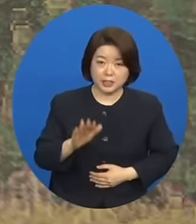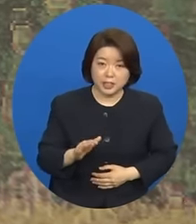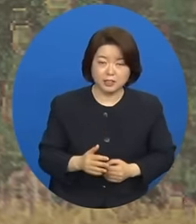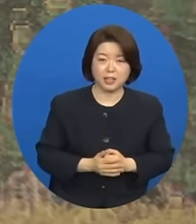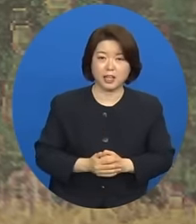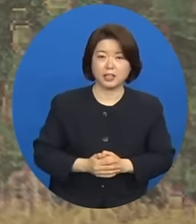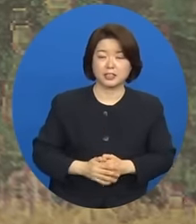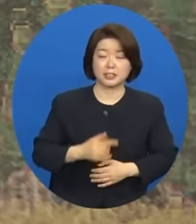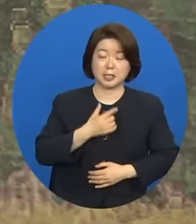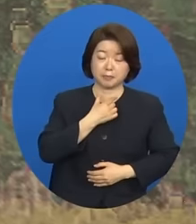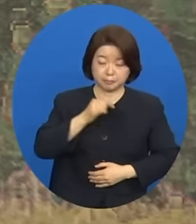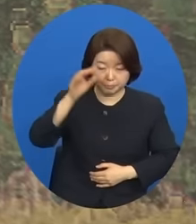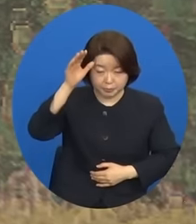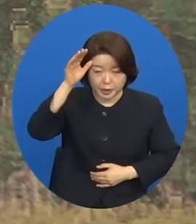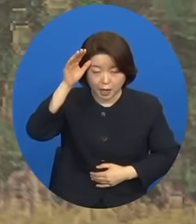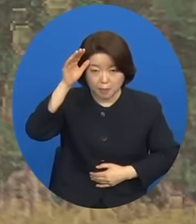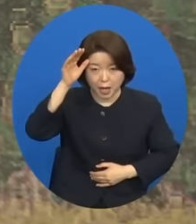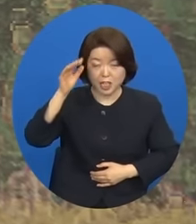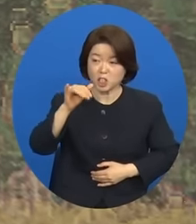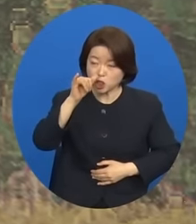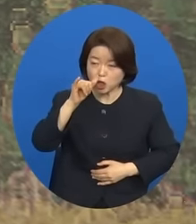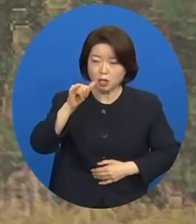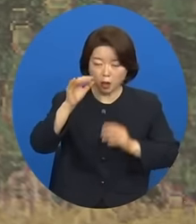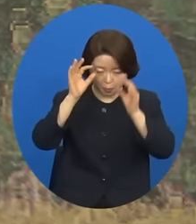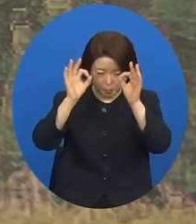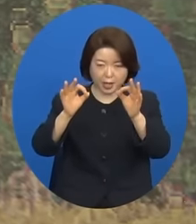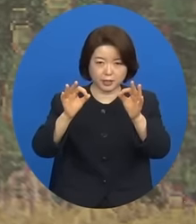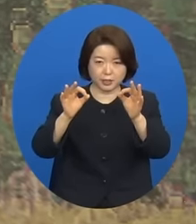그 갈망을 한번 보셔야 돼요. 두 번째가 있어요.